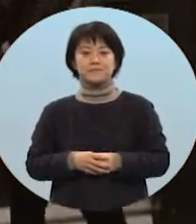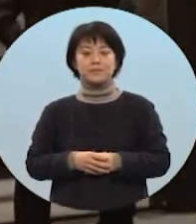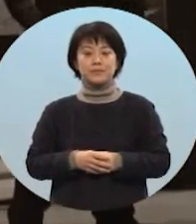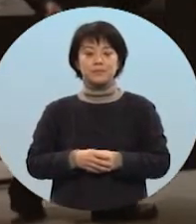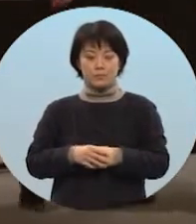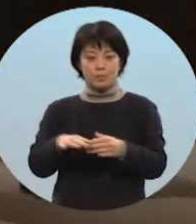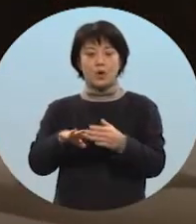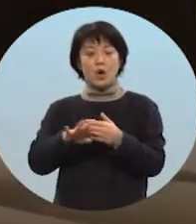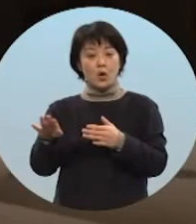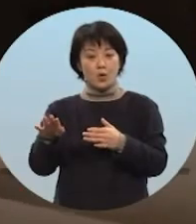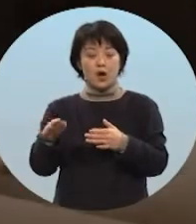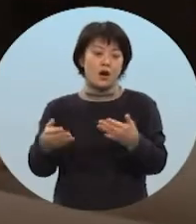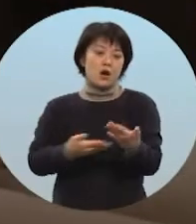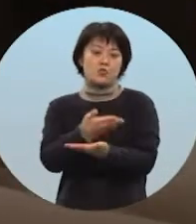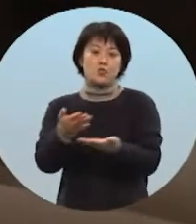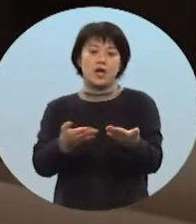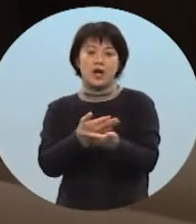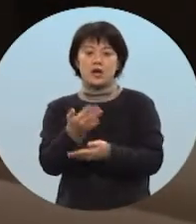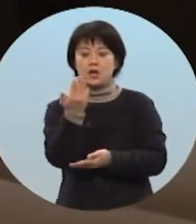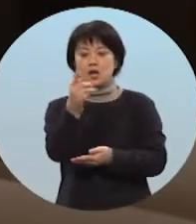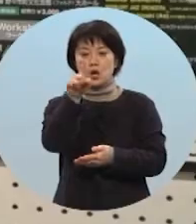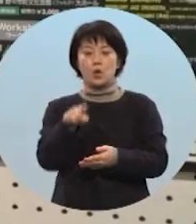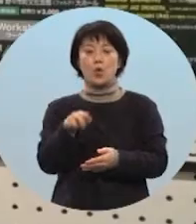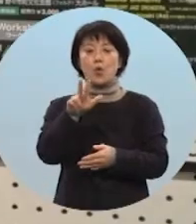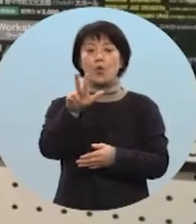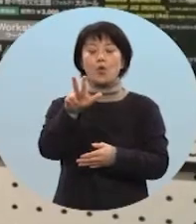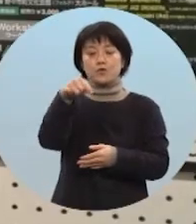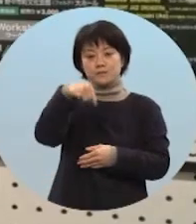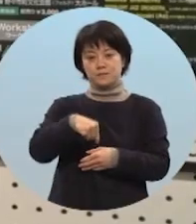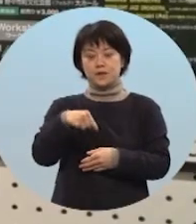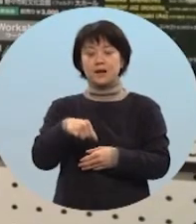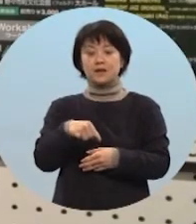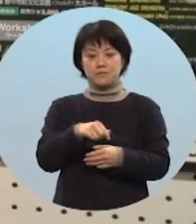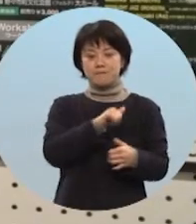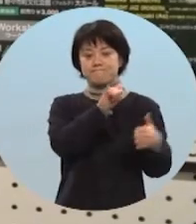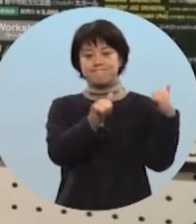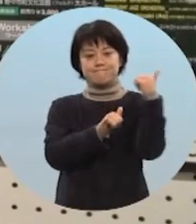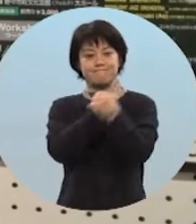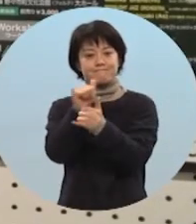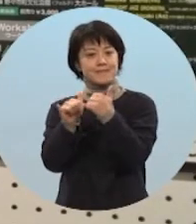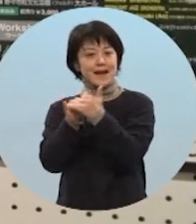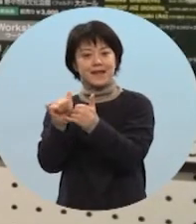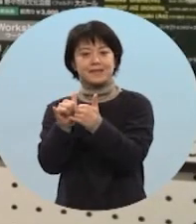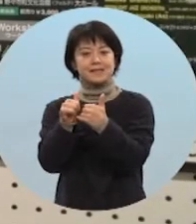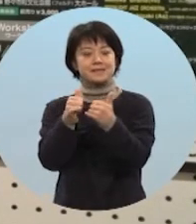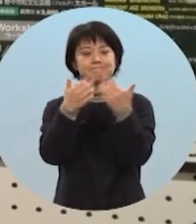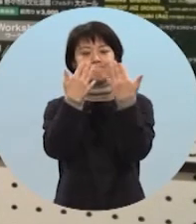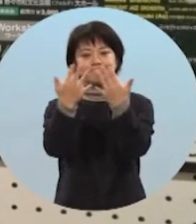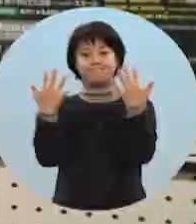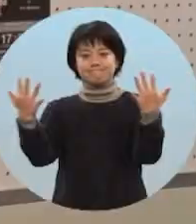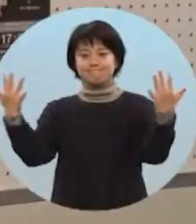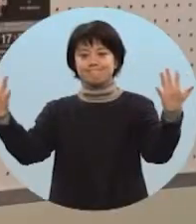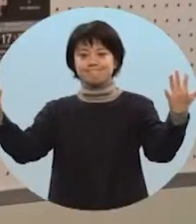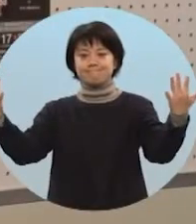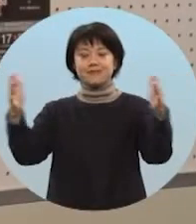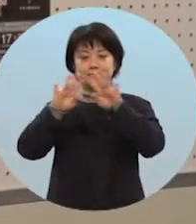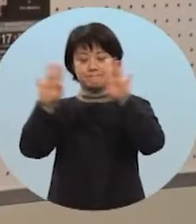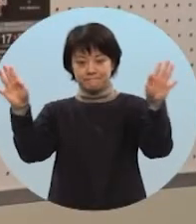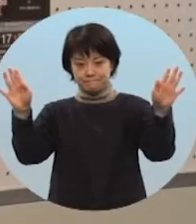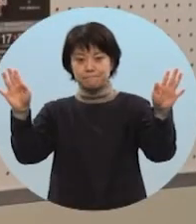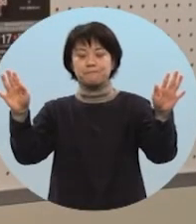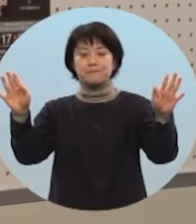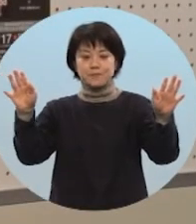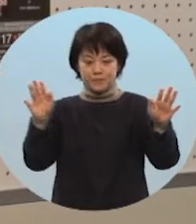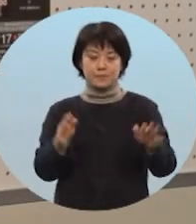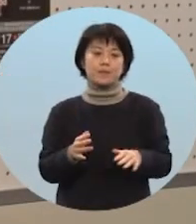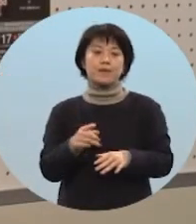その他にもふれあいホールではビッグアップルイン野々市歴史展が開かれ、歴代のコンサートポスターや